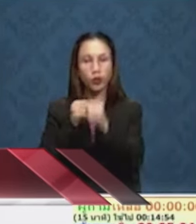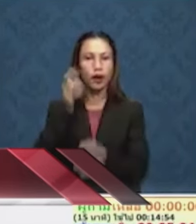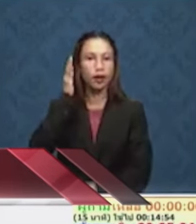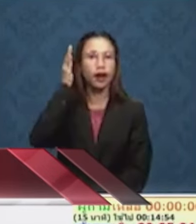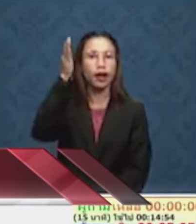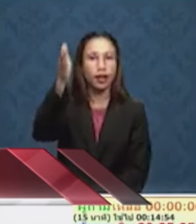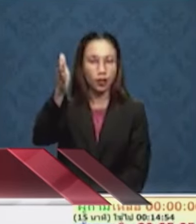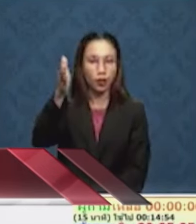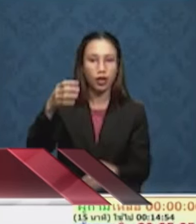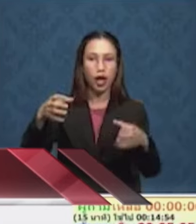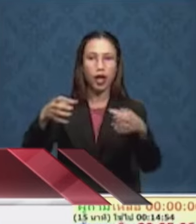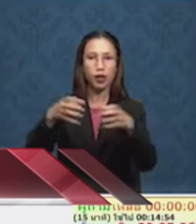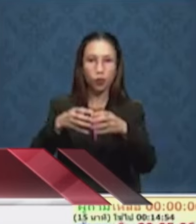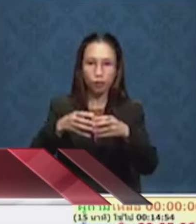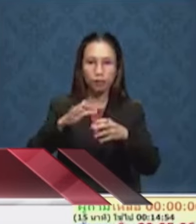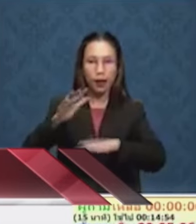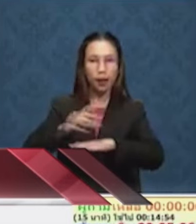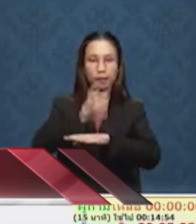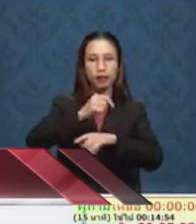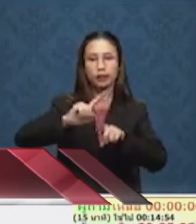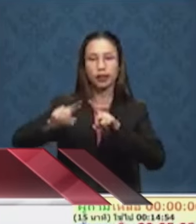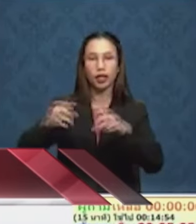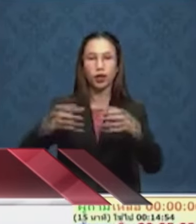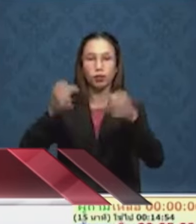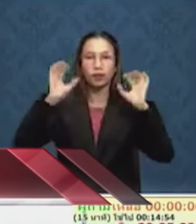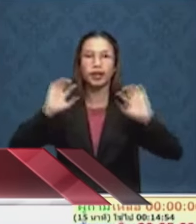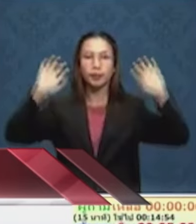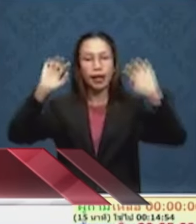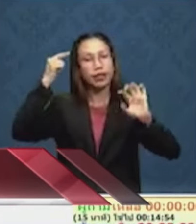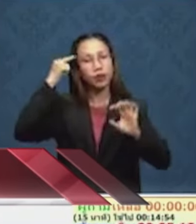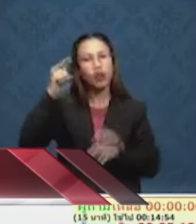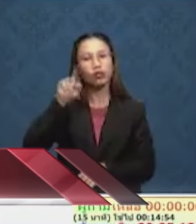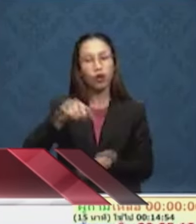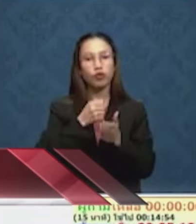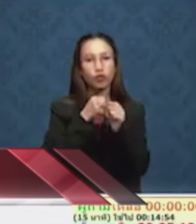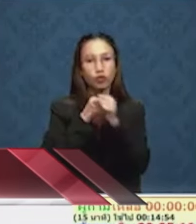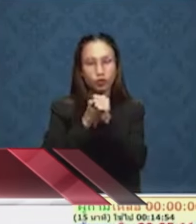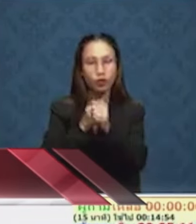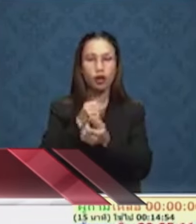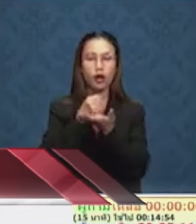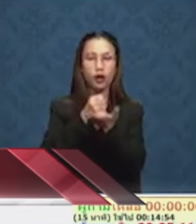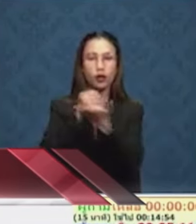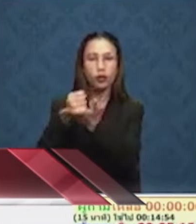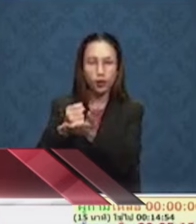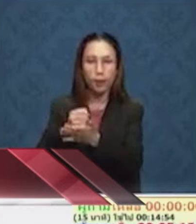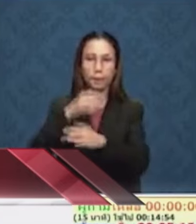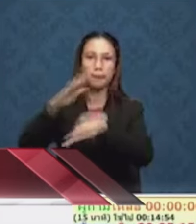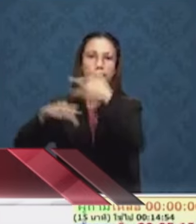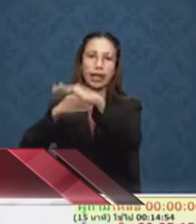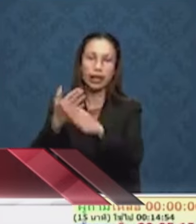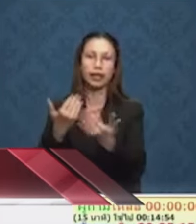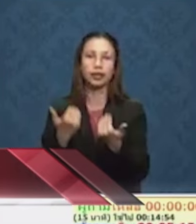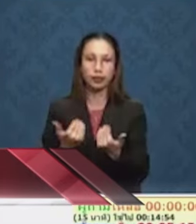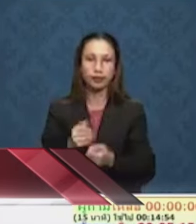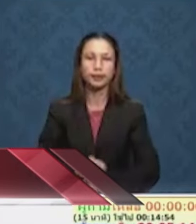แล้วก็พรรคร่วมทุกๆพรรคที่อยู่ในรัฐบาลเราก็จะช่วยกันวิ่งสู้ต่อไปเพื่อปัจจุบันที่ดีก